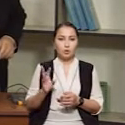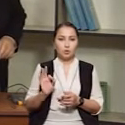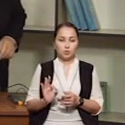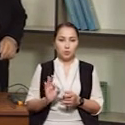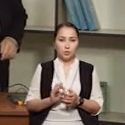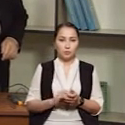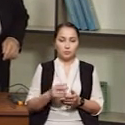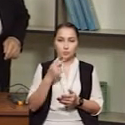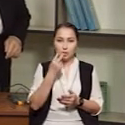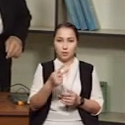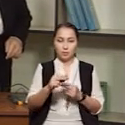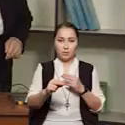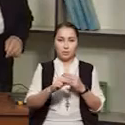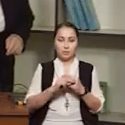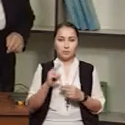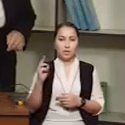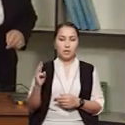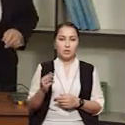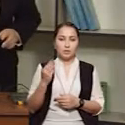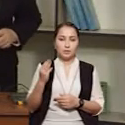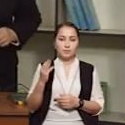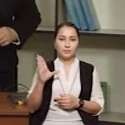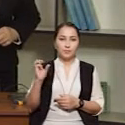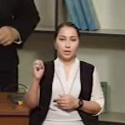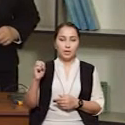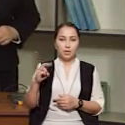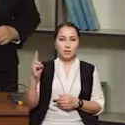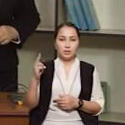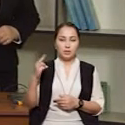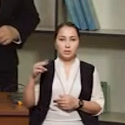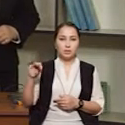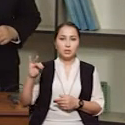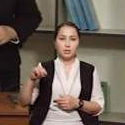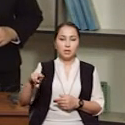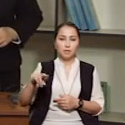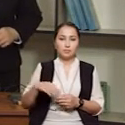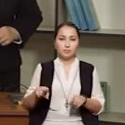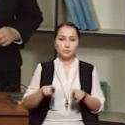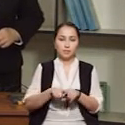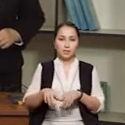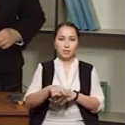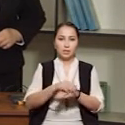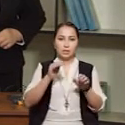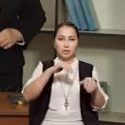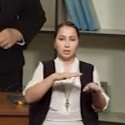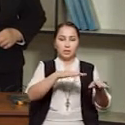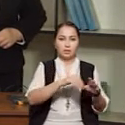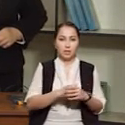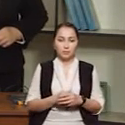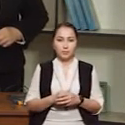Lekin e'tibor beraylik, Shvetsiya bu dengiz sathi bilan bir xilda joylashgan davlat